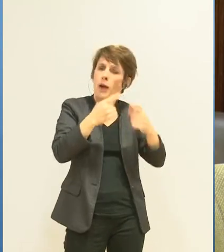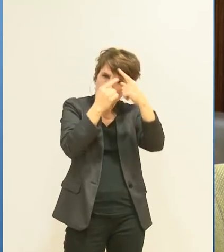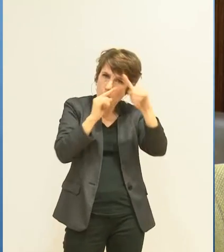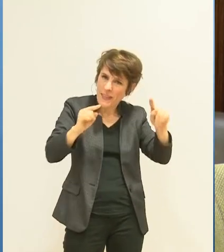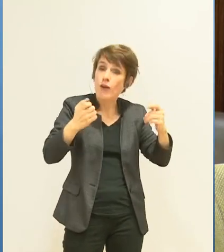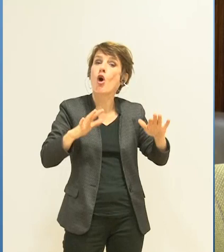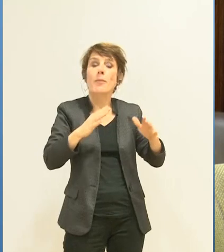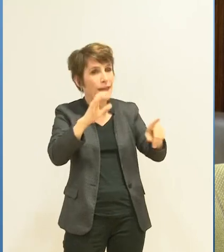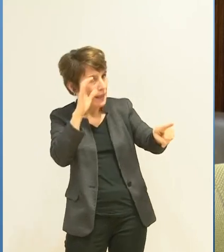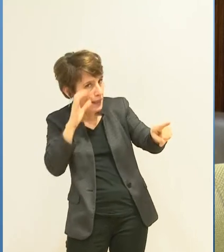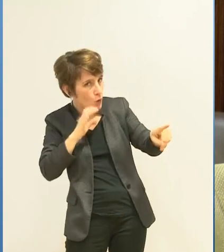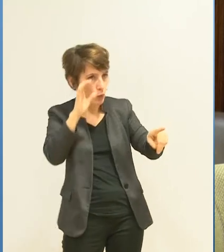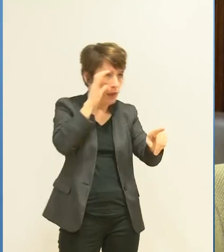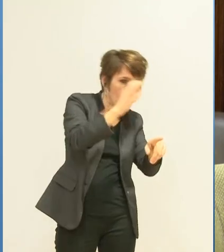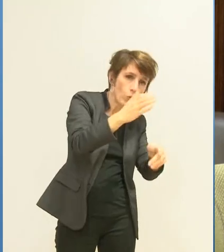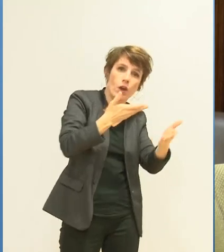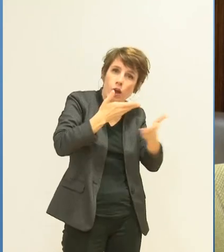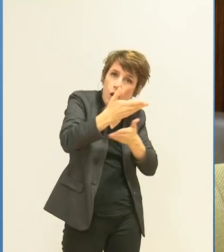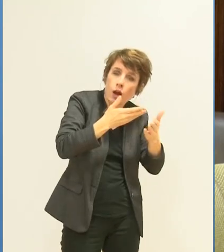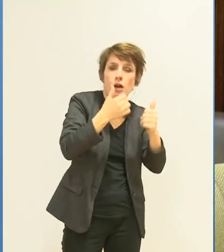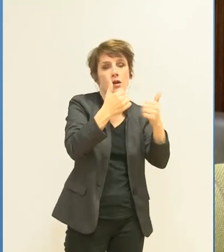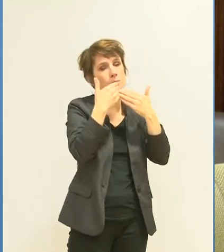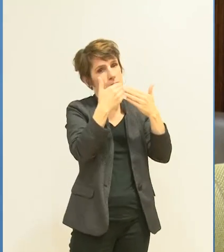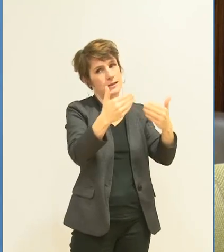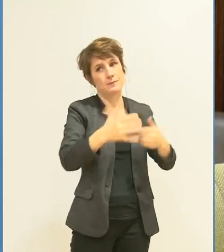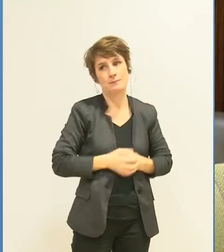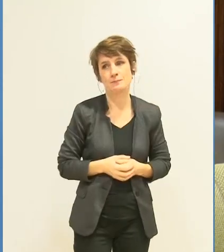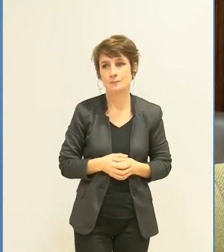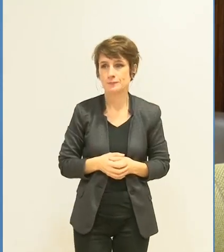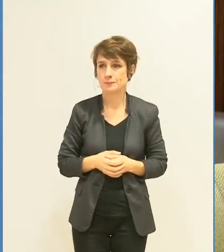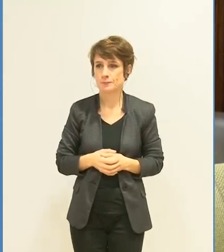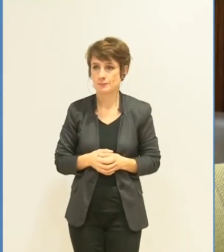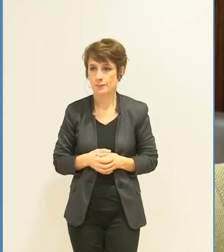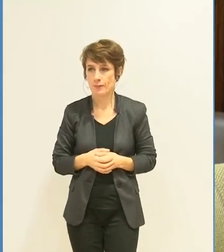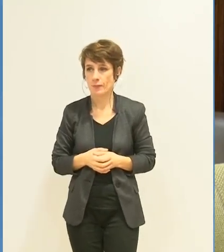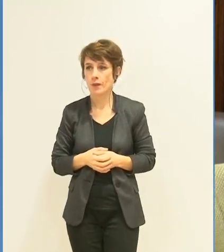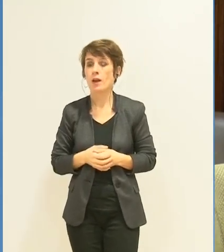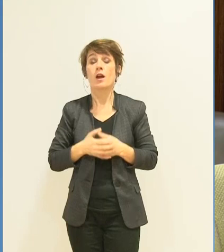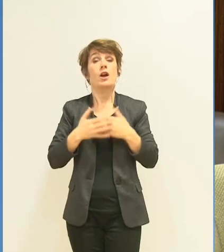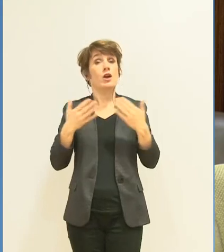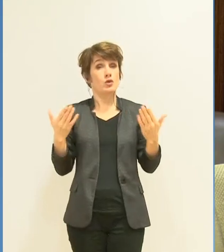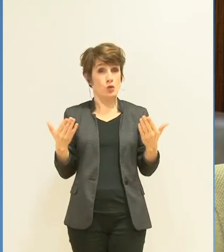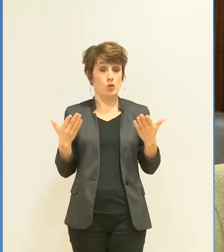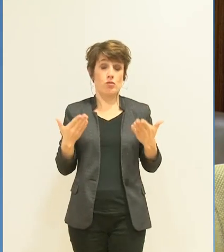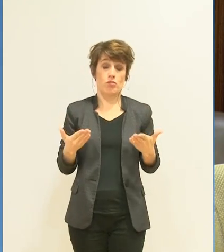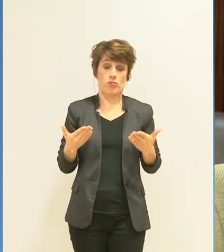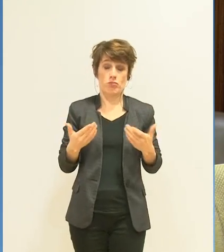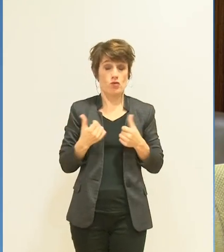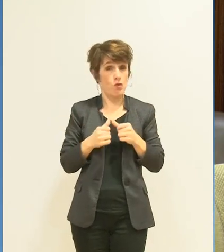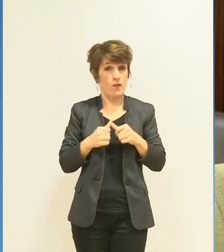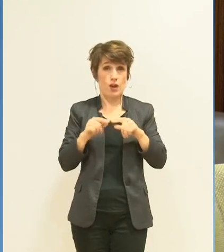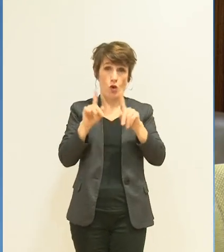toujours tout mais je les remercie en tout cas pour leur écoute nous voici donc à la présentation du budget primitif